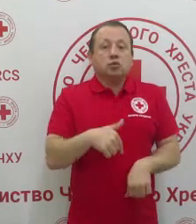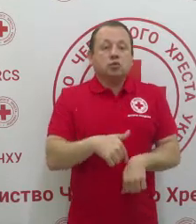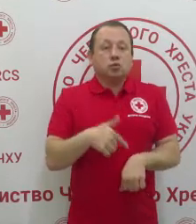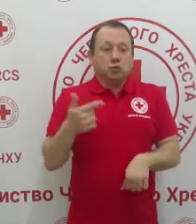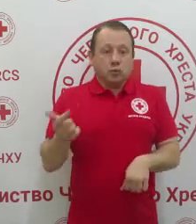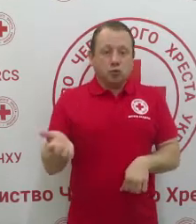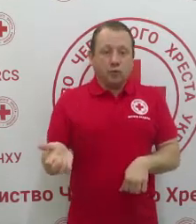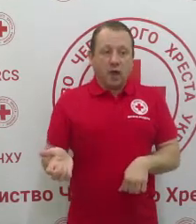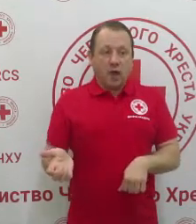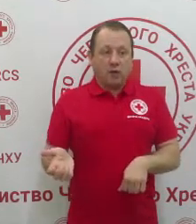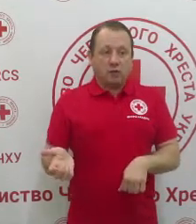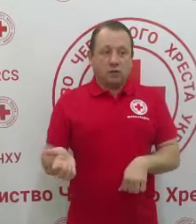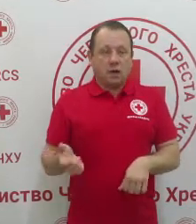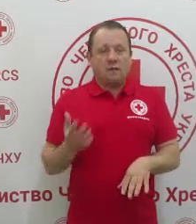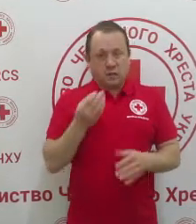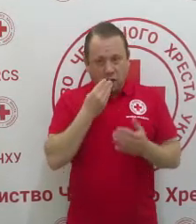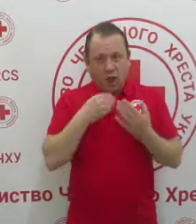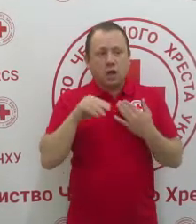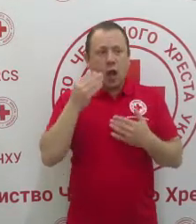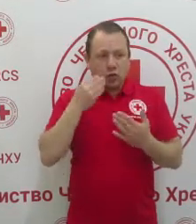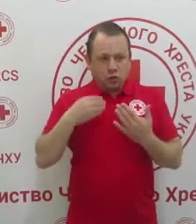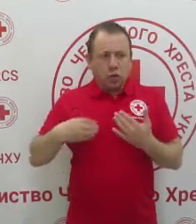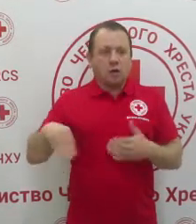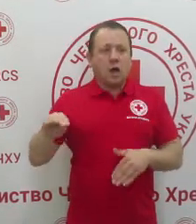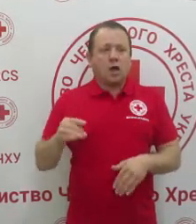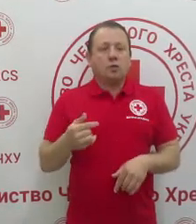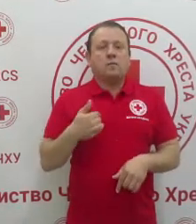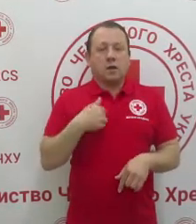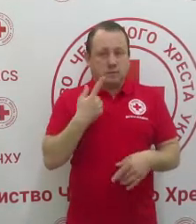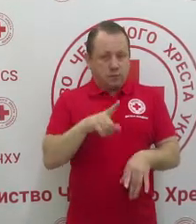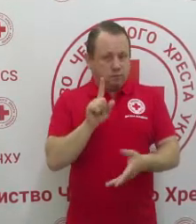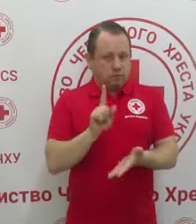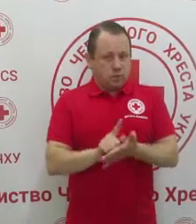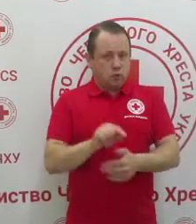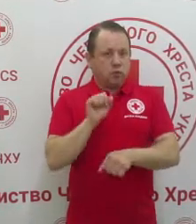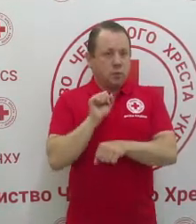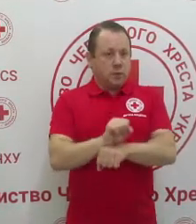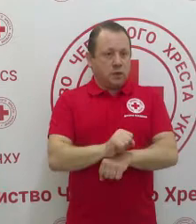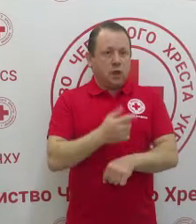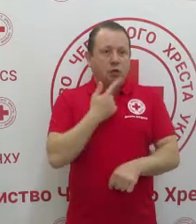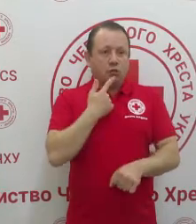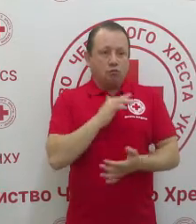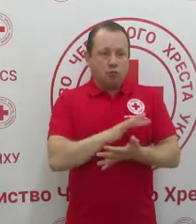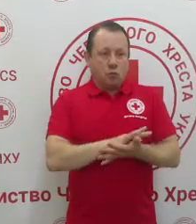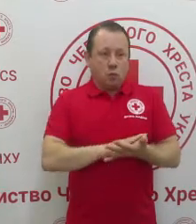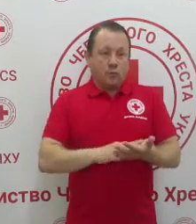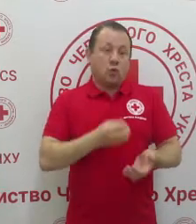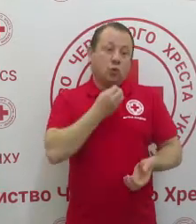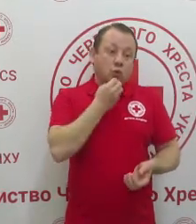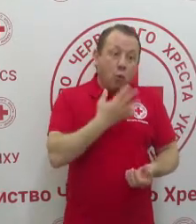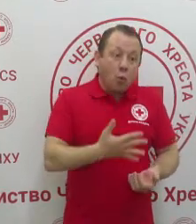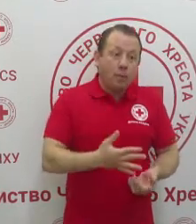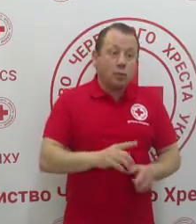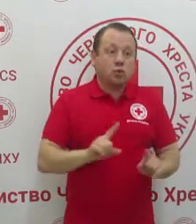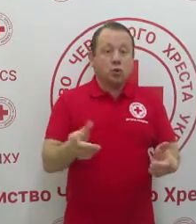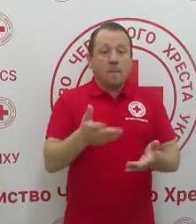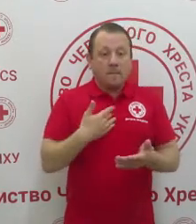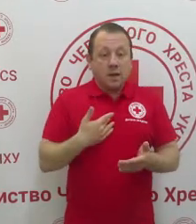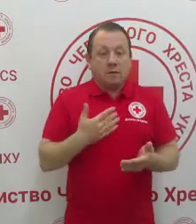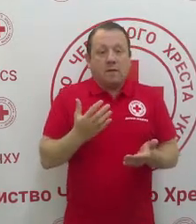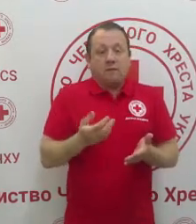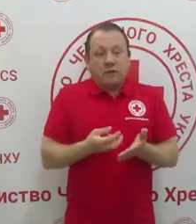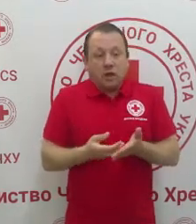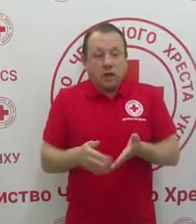Кіріто, як ти себе почуваєш? Вже краще, в мене зупинилася кров. Добре, що ми відійшли від